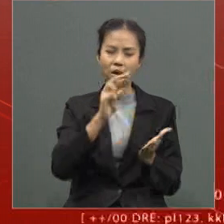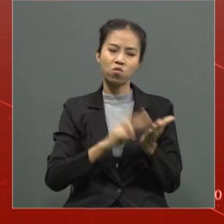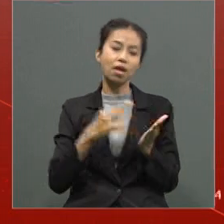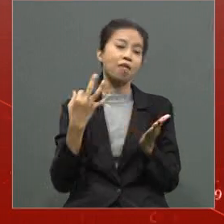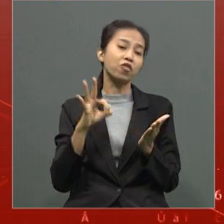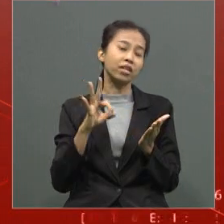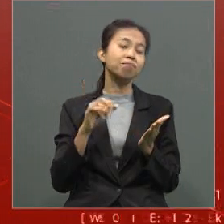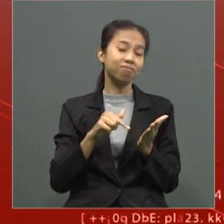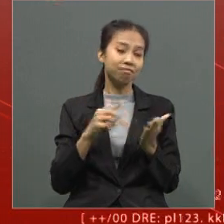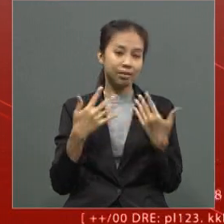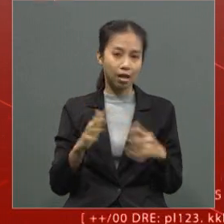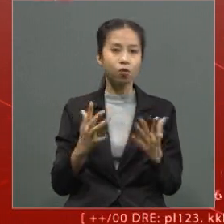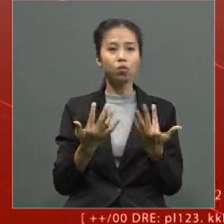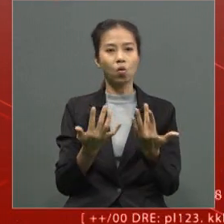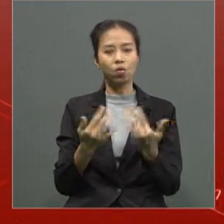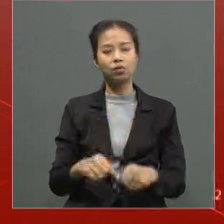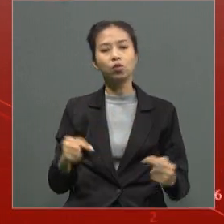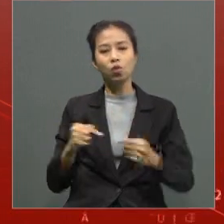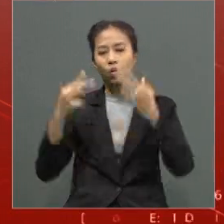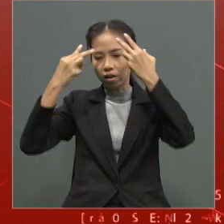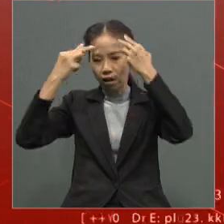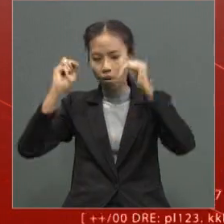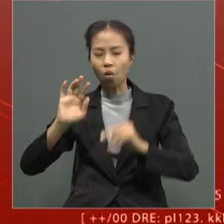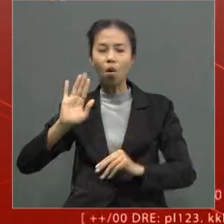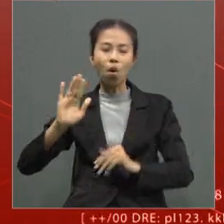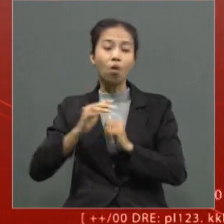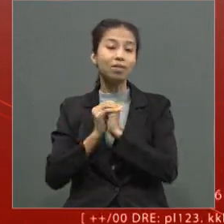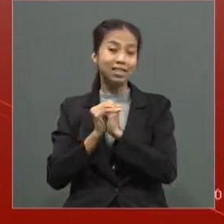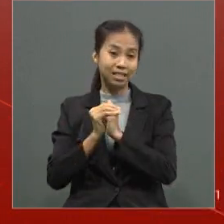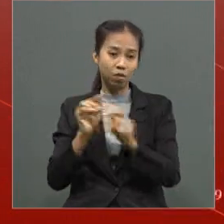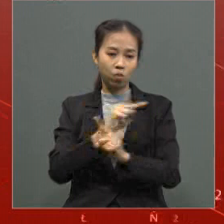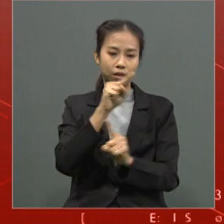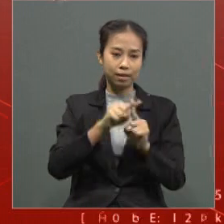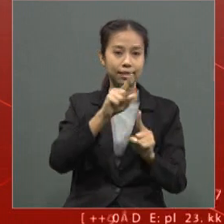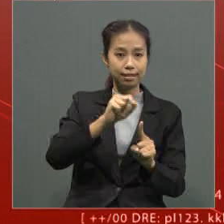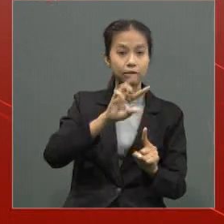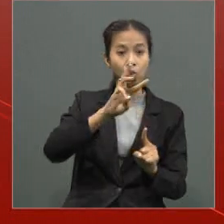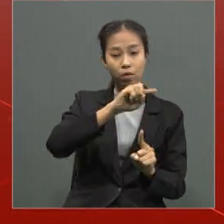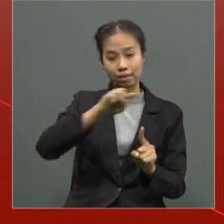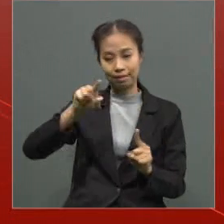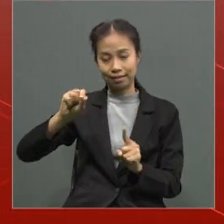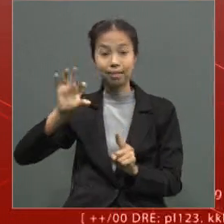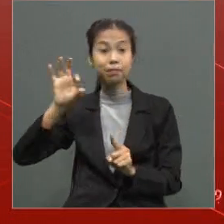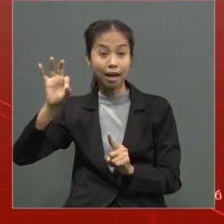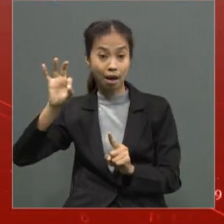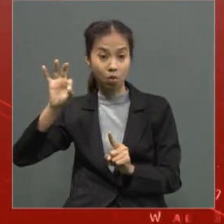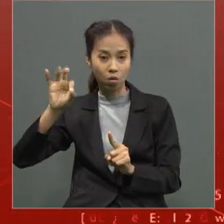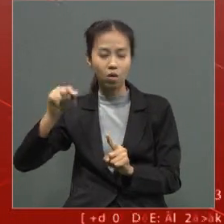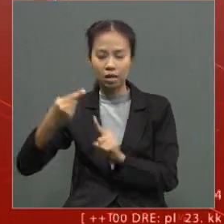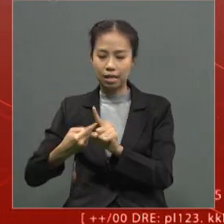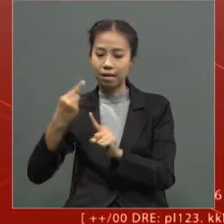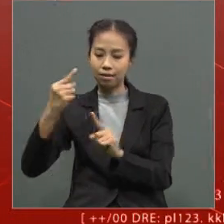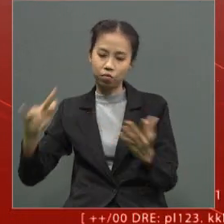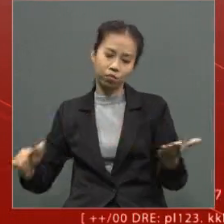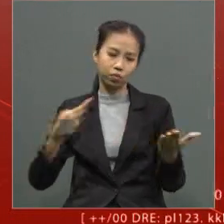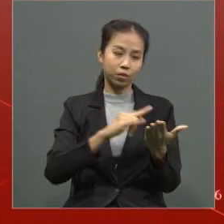หวังอี้รัฐมนตรีต่างประเทศของจีนอ 26 - 29มกราคมมีกำหนดที่จะเดินทางเยืนไทยใช่แล้วก็จะมา